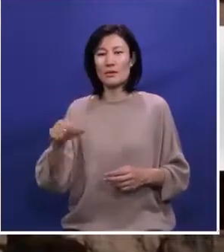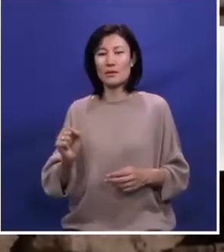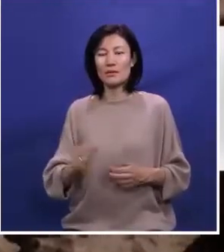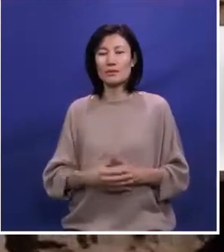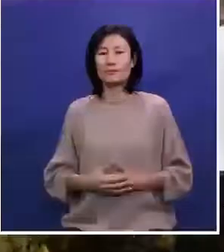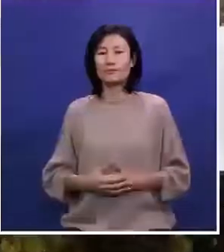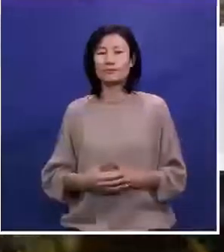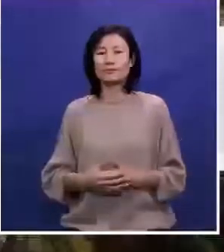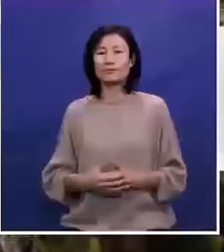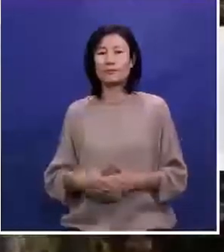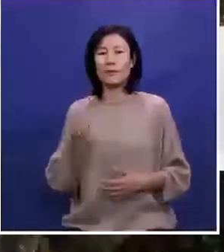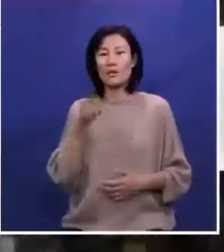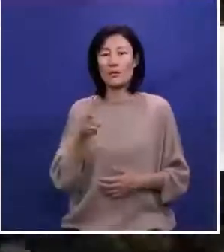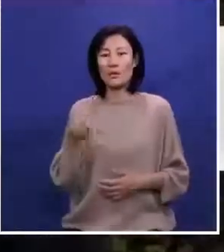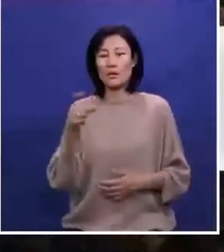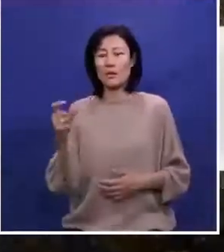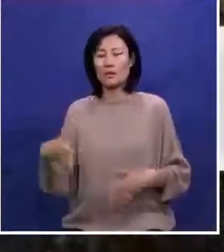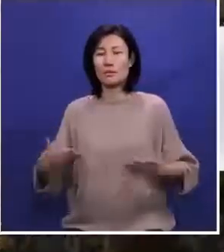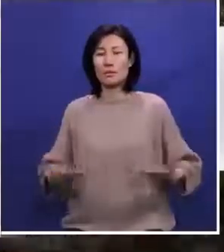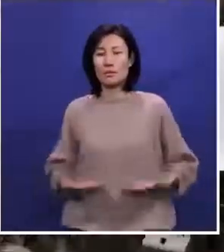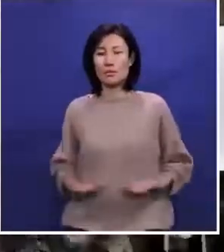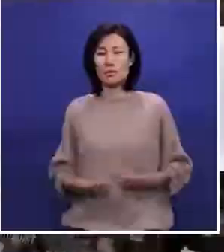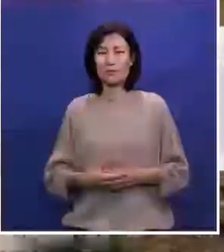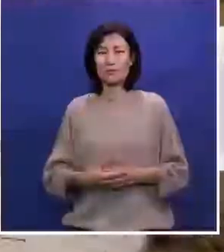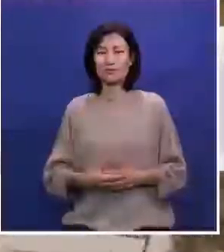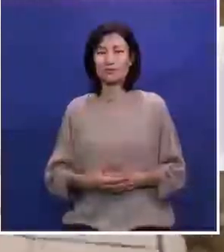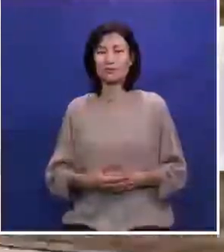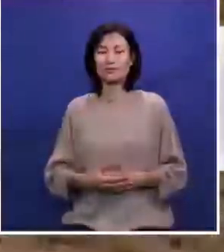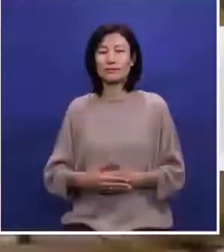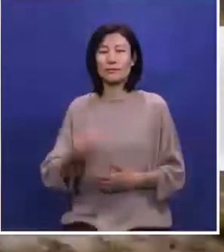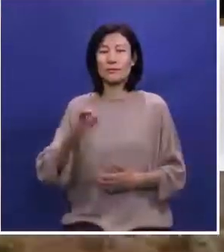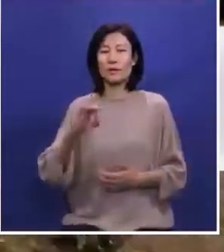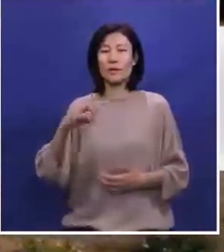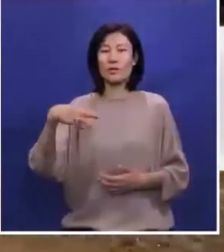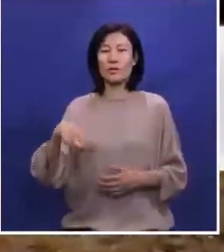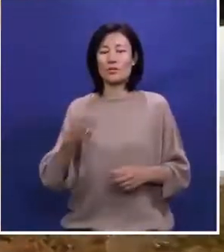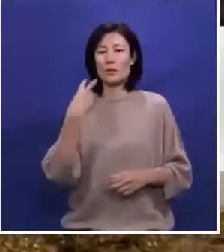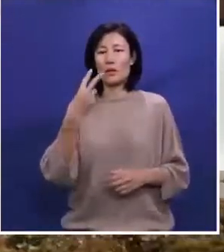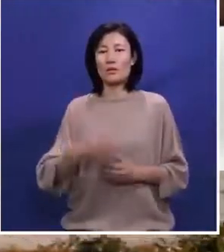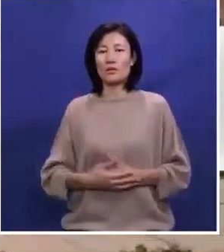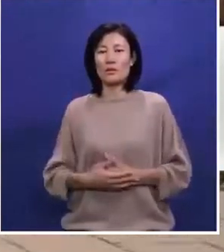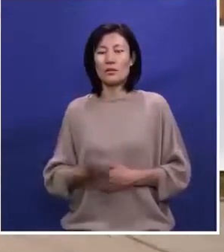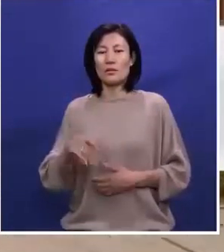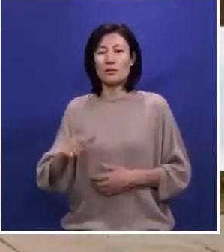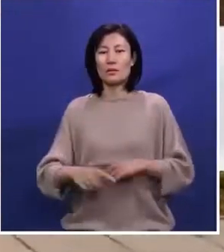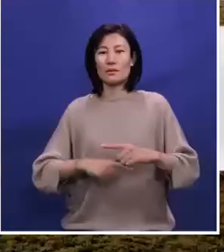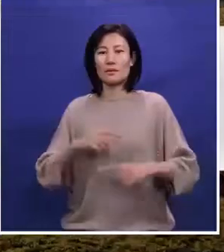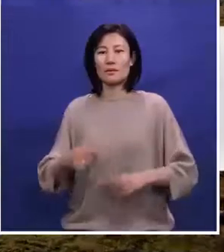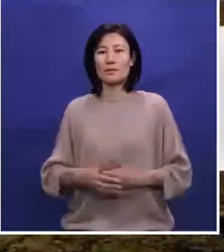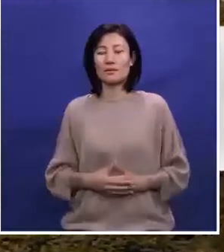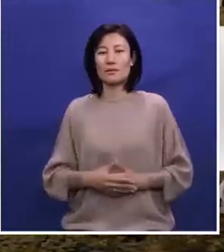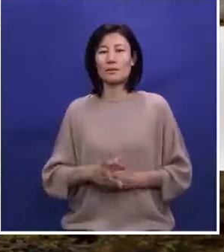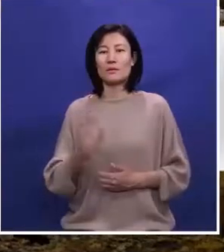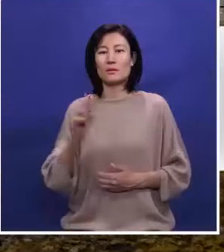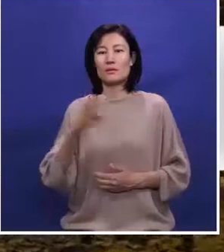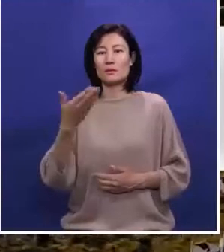елді мекенінде мыңнан астам тұрғын тіршілік етуде. Жартытөбе ауылдық округіне қарасты киелі орынға келетіндер